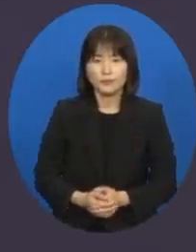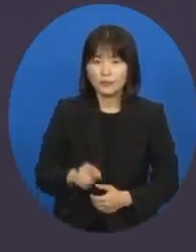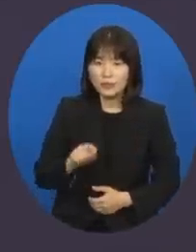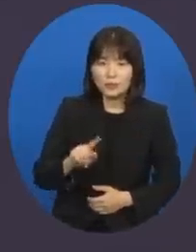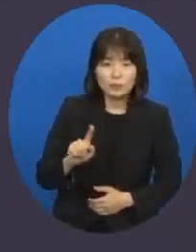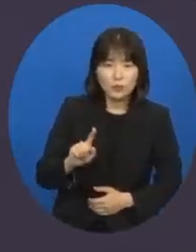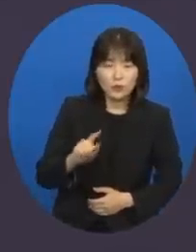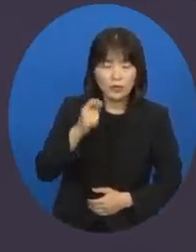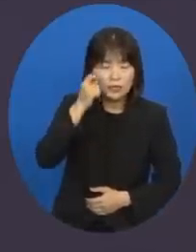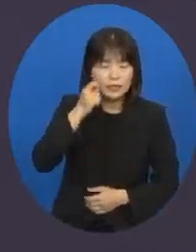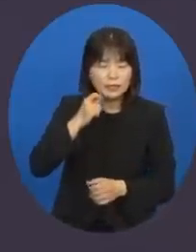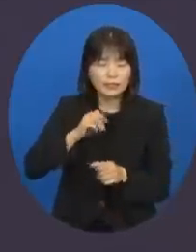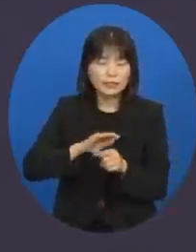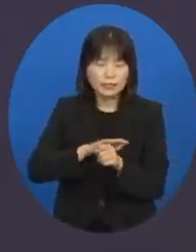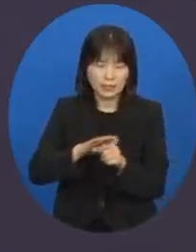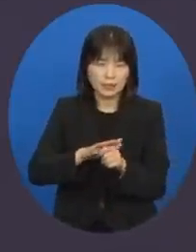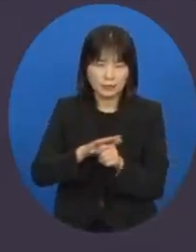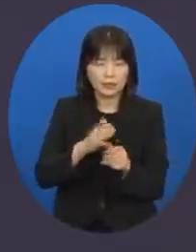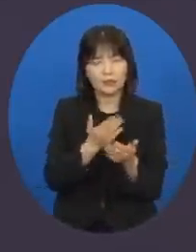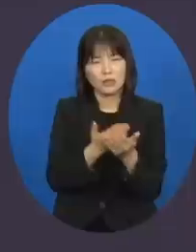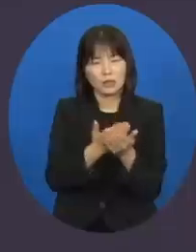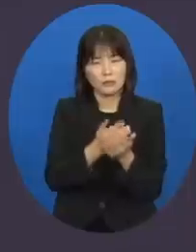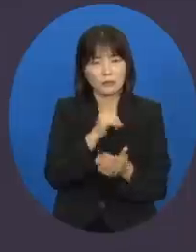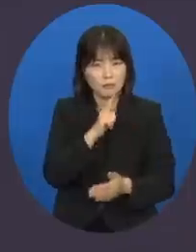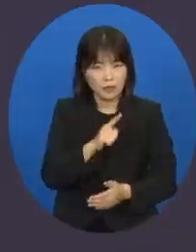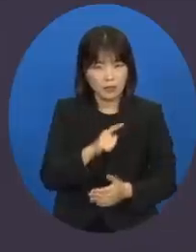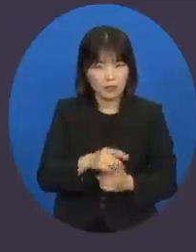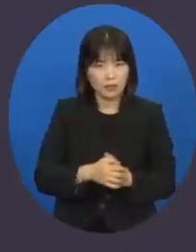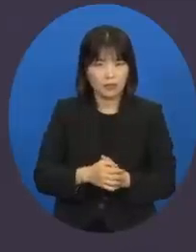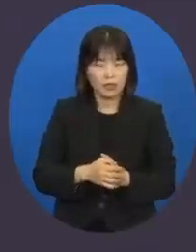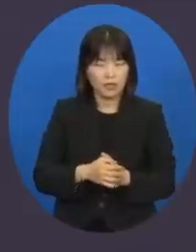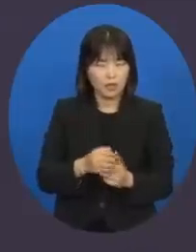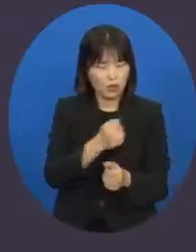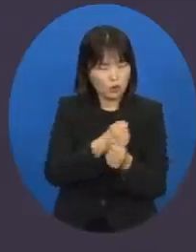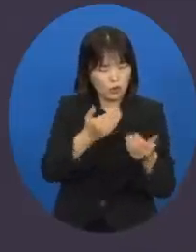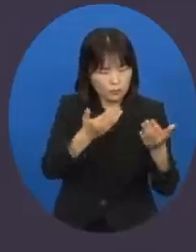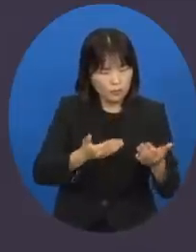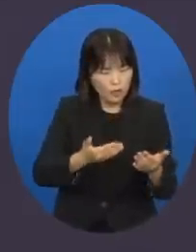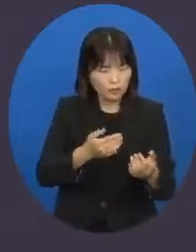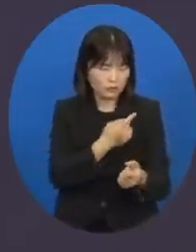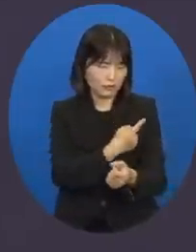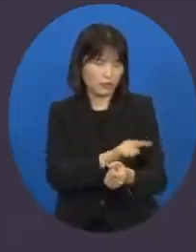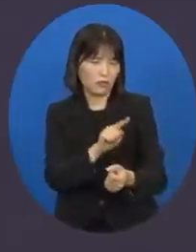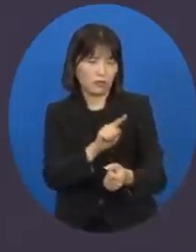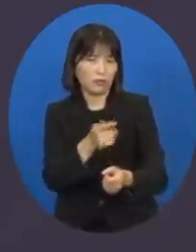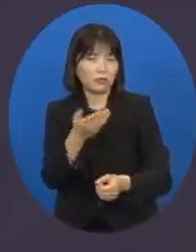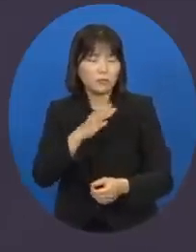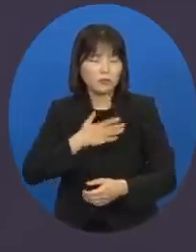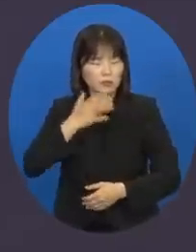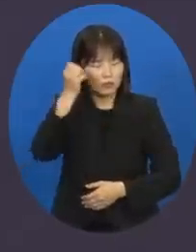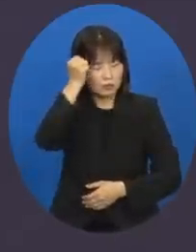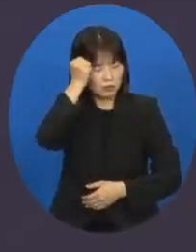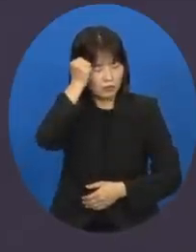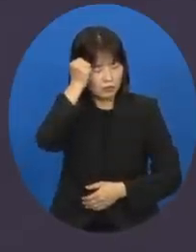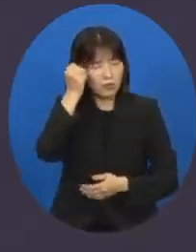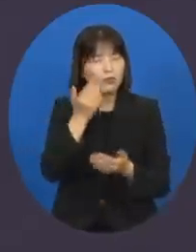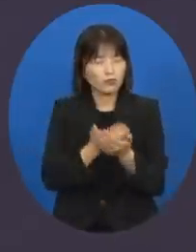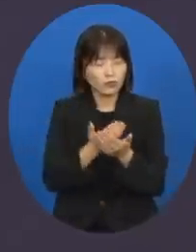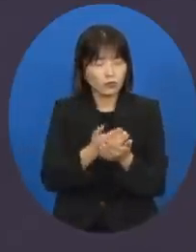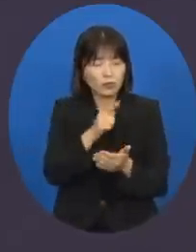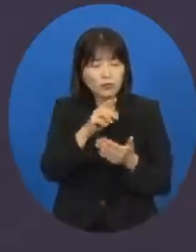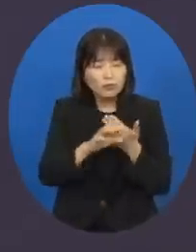여러분 자비를 구하는 거죠. 용서받을 자격이 없지만 저를 기억해 주십시오. 그것이면